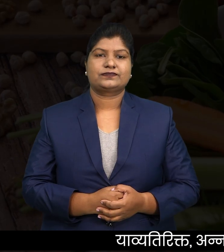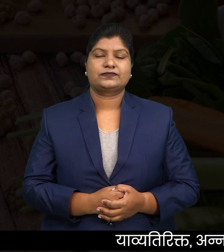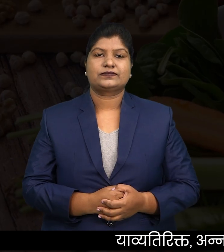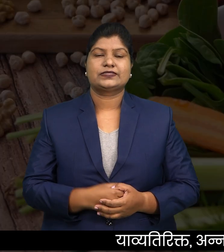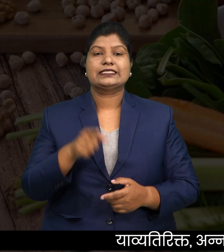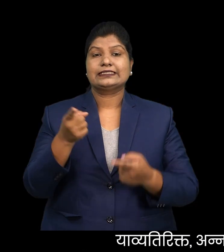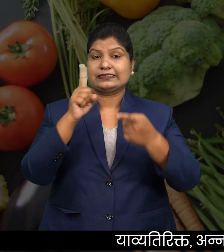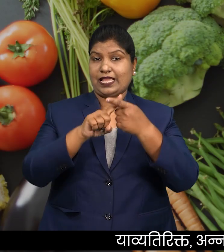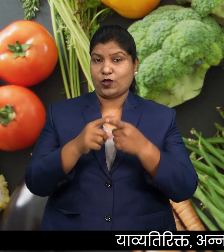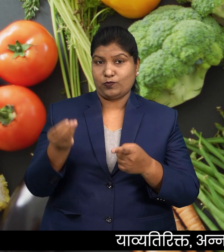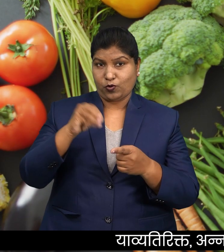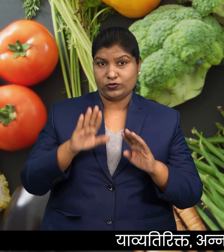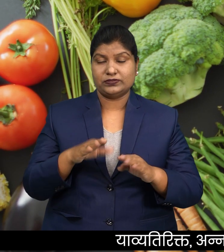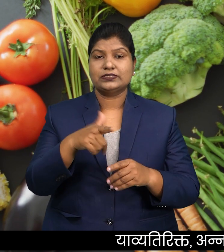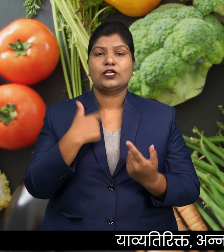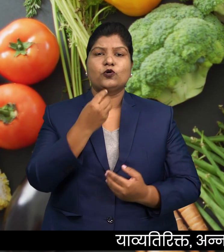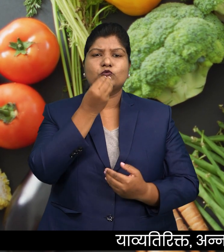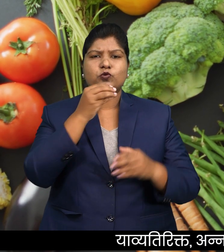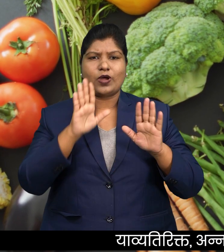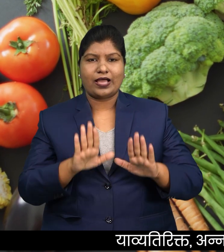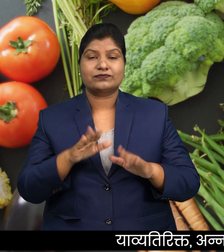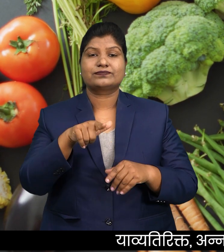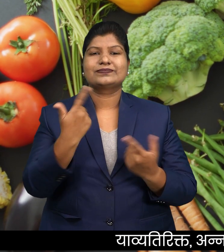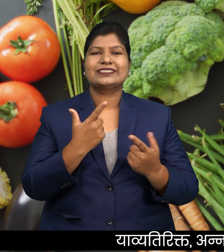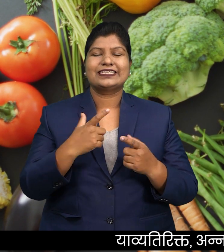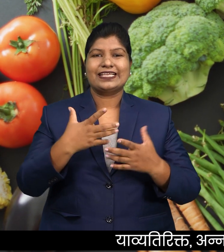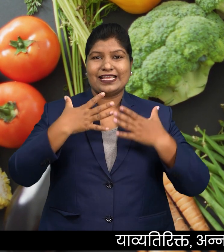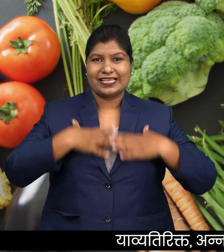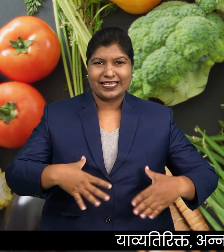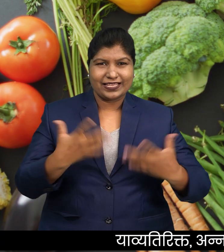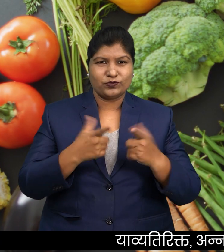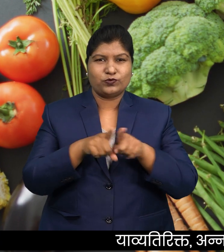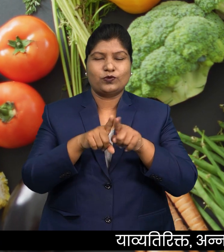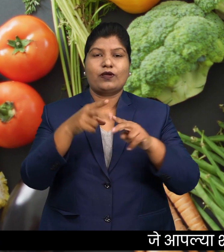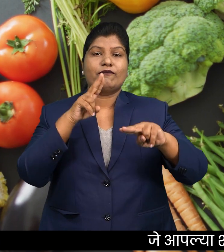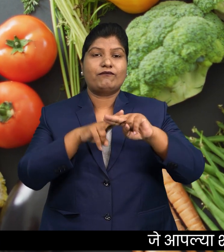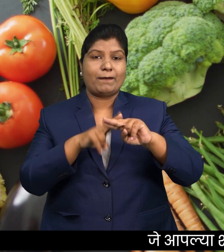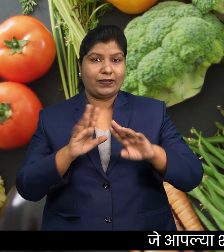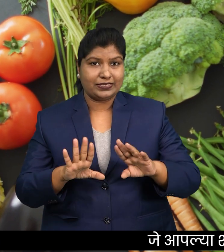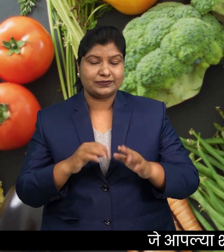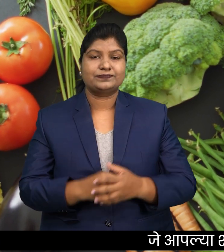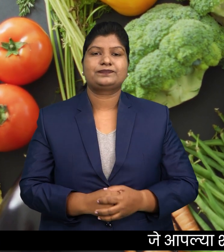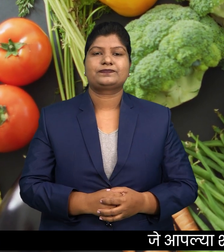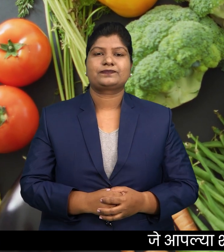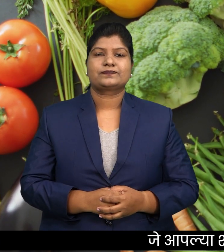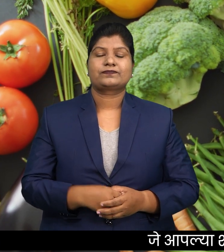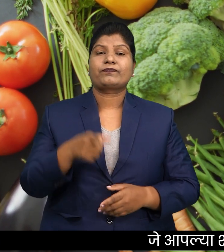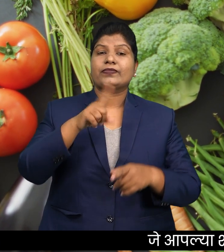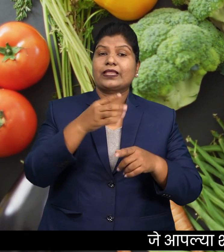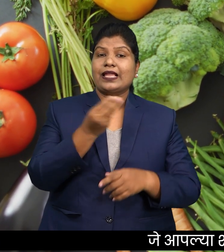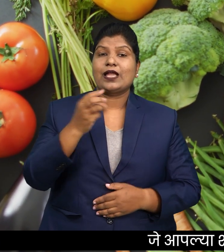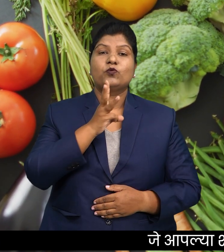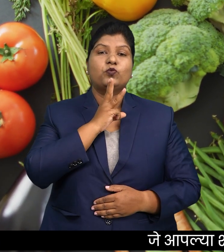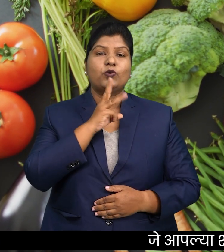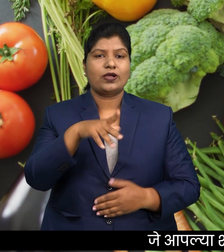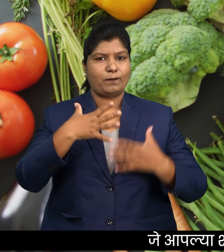या व्यतिरिक्त अन्नामध्ये आहारातील तंतू आणि पाणी असते, जे आपल्या शरीराला